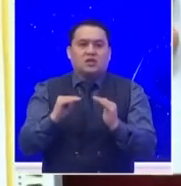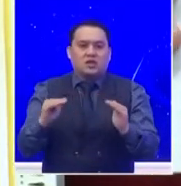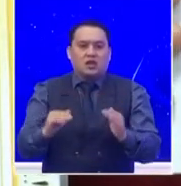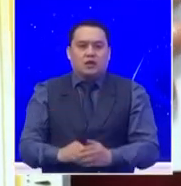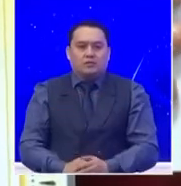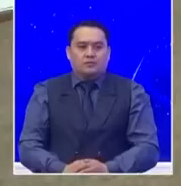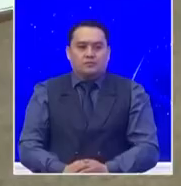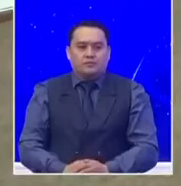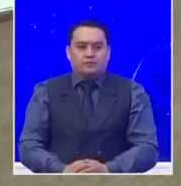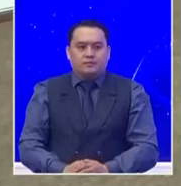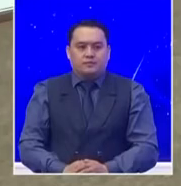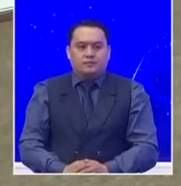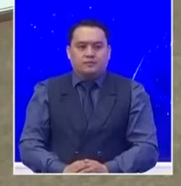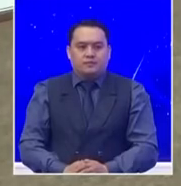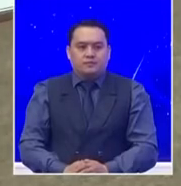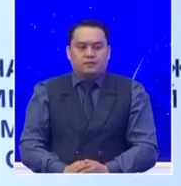подростков.